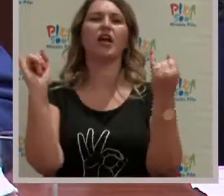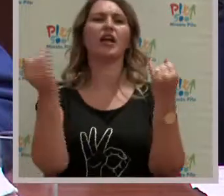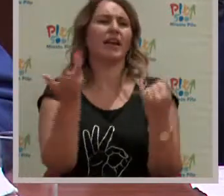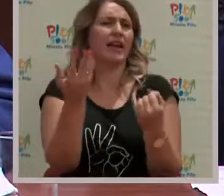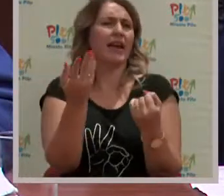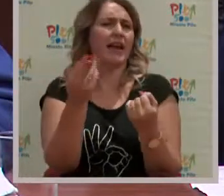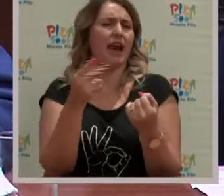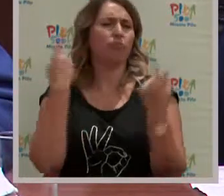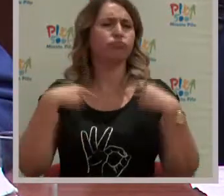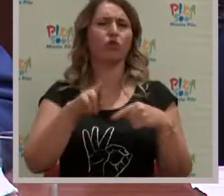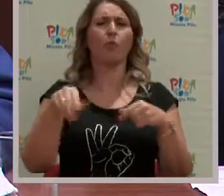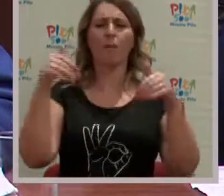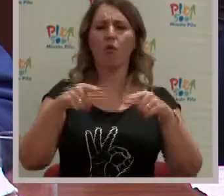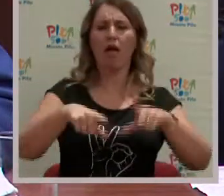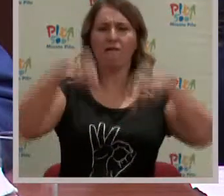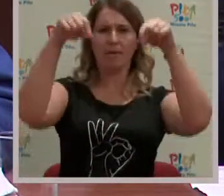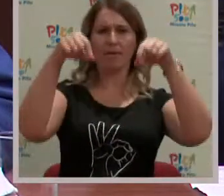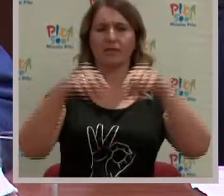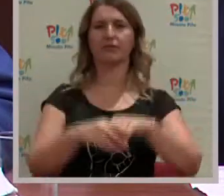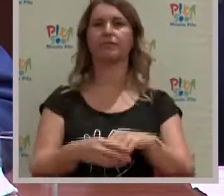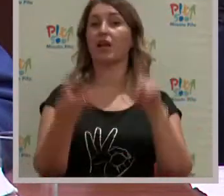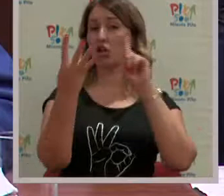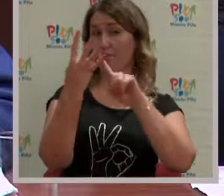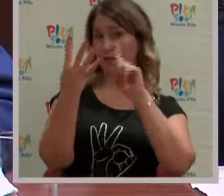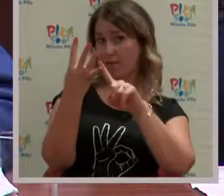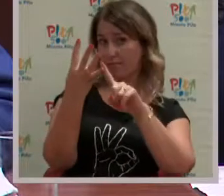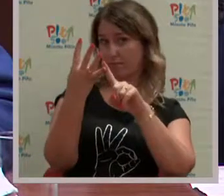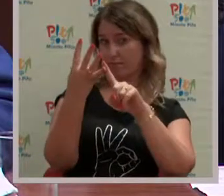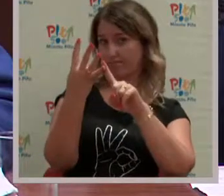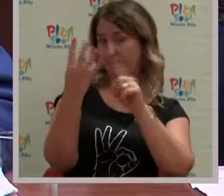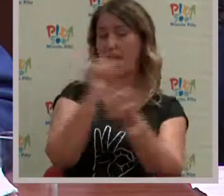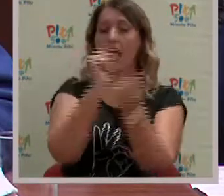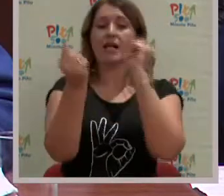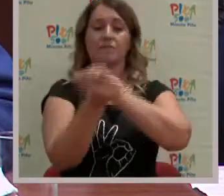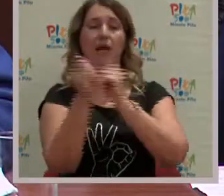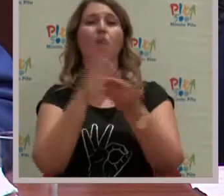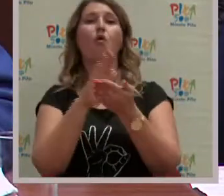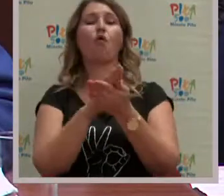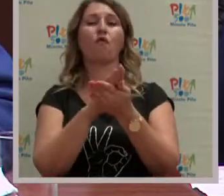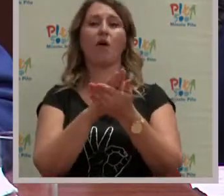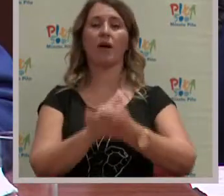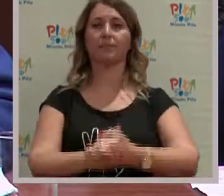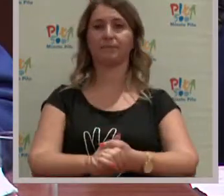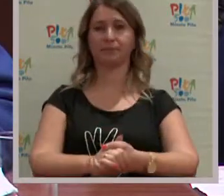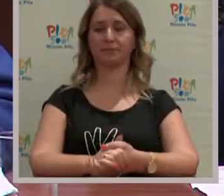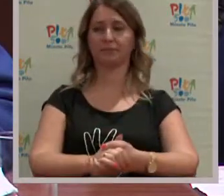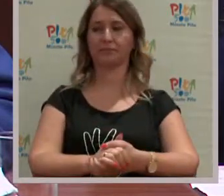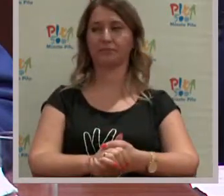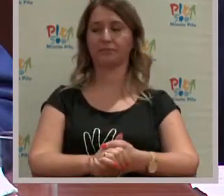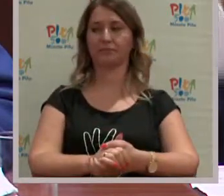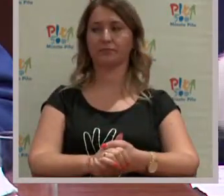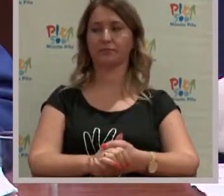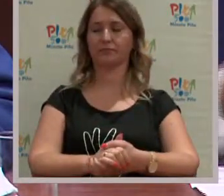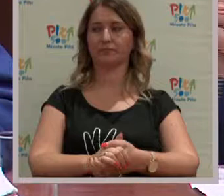wybieranych w okręgu wyborczym. Punkt 4. Zmiany uchwały nr 52 łamane na